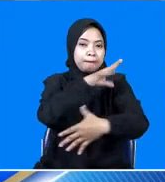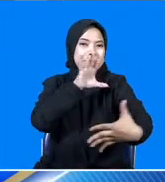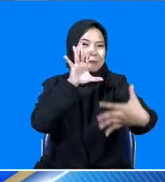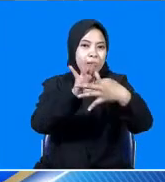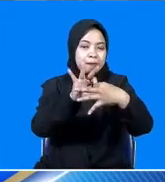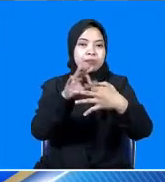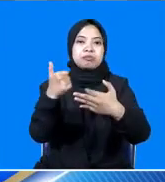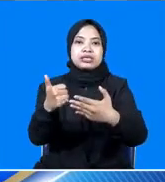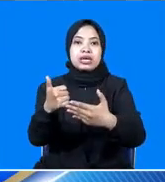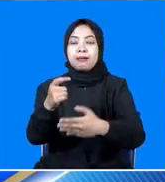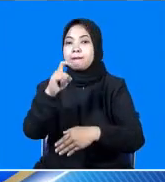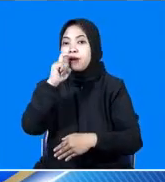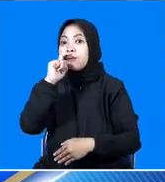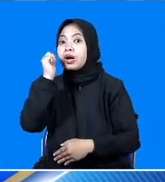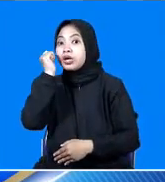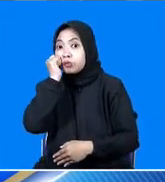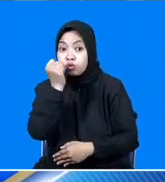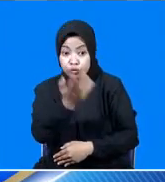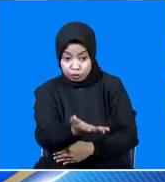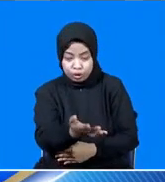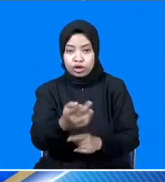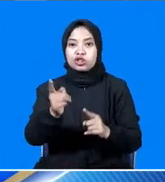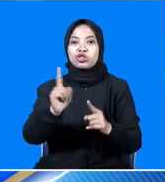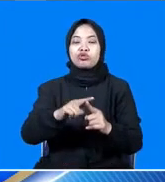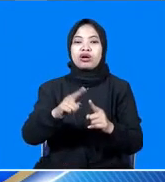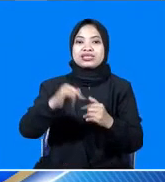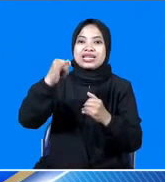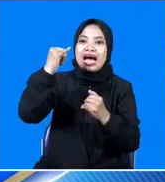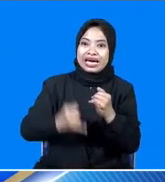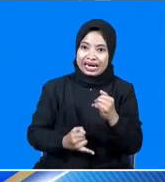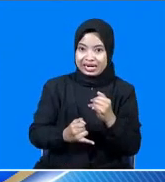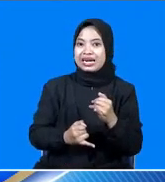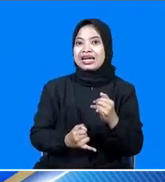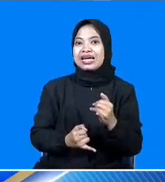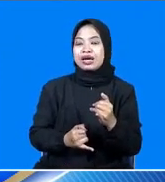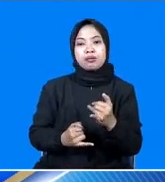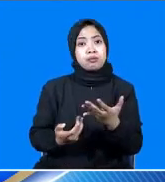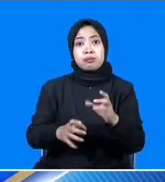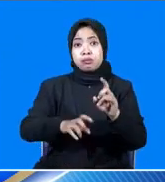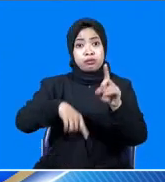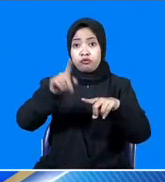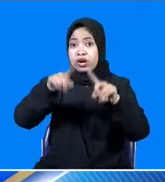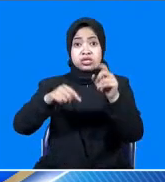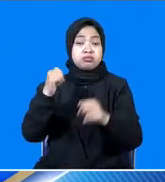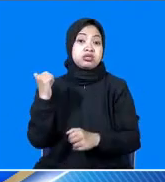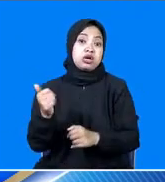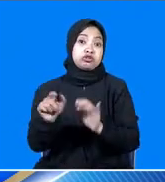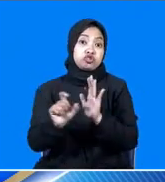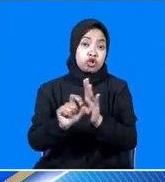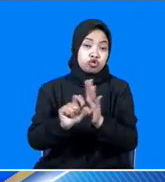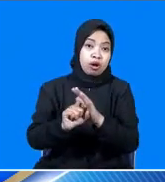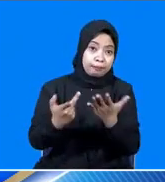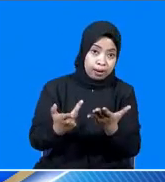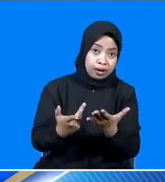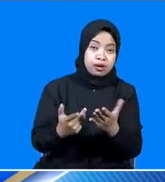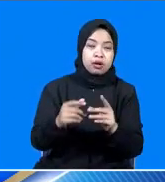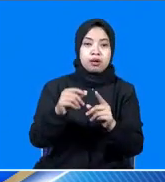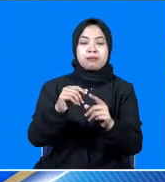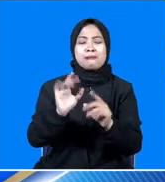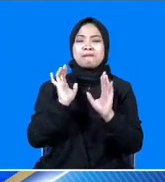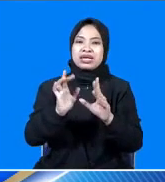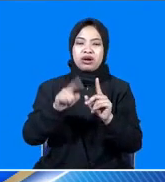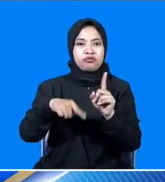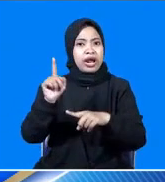dan Bapak Ibu tugas akhir bisa berbentuk macam-macam bisa berbentuk prototipe